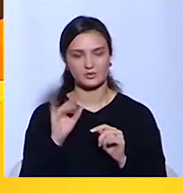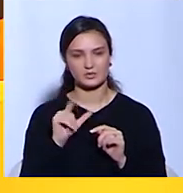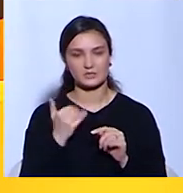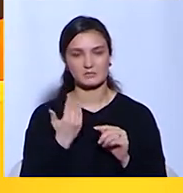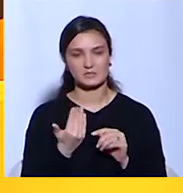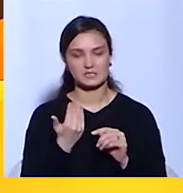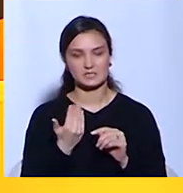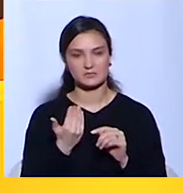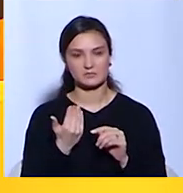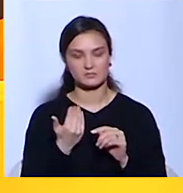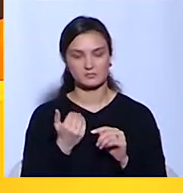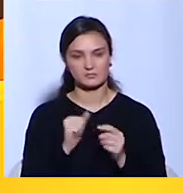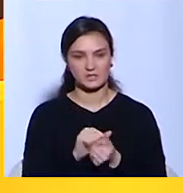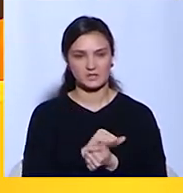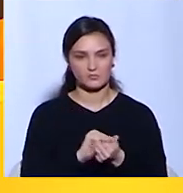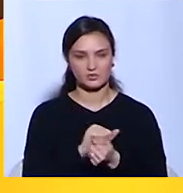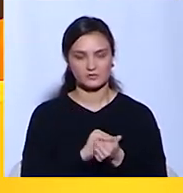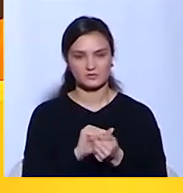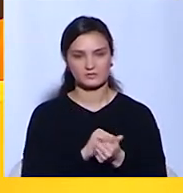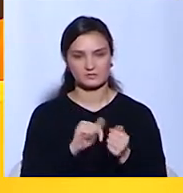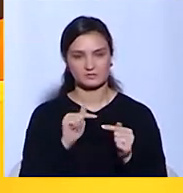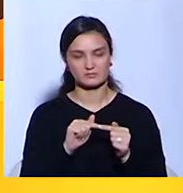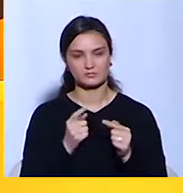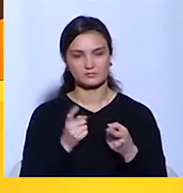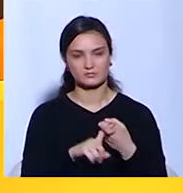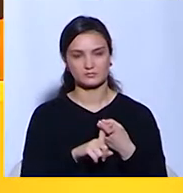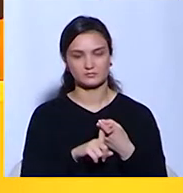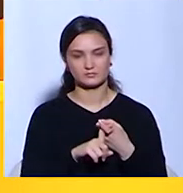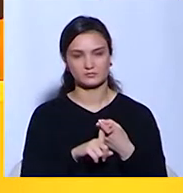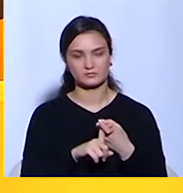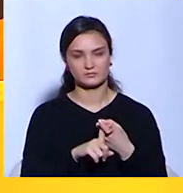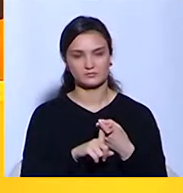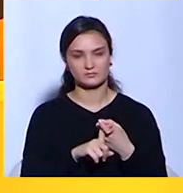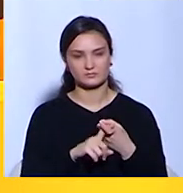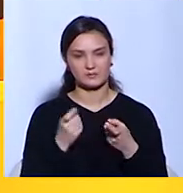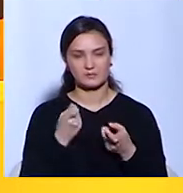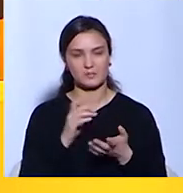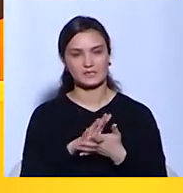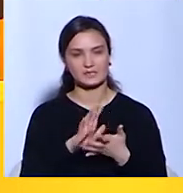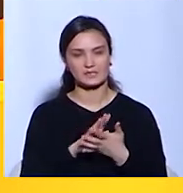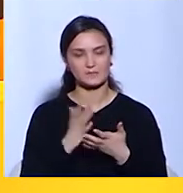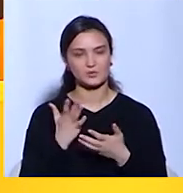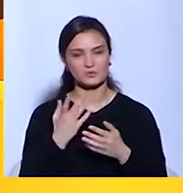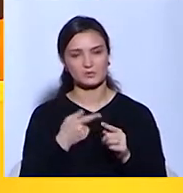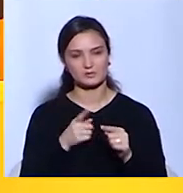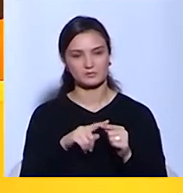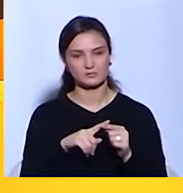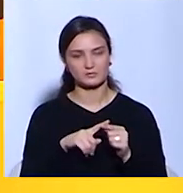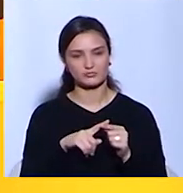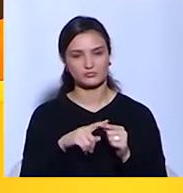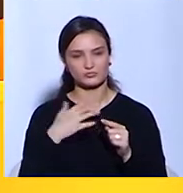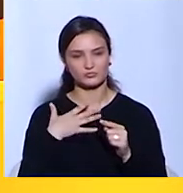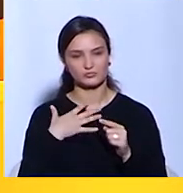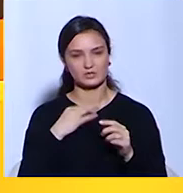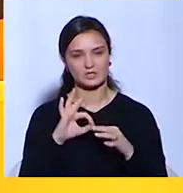მისი ბოლო გადამუშავების ეტაპი უკავშირდება, უკანასკნელი ეტაპი უკავშირდება ბაქტერიებს, რომელიც მეგობრულად ცხოვრობენ